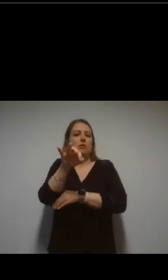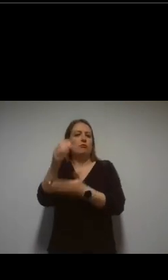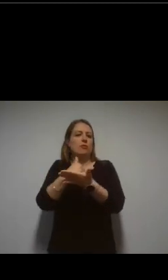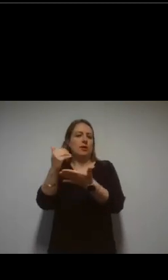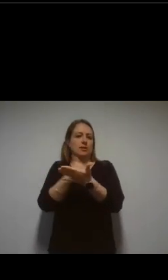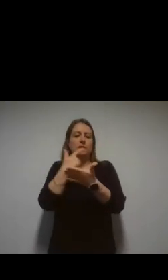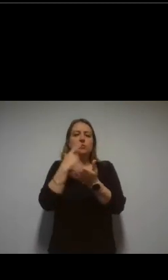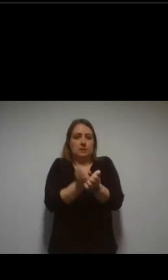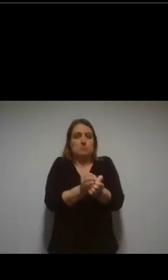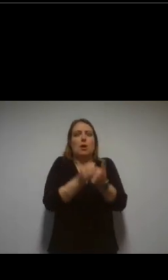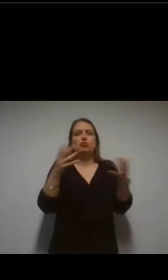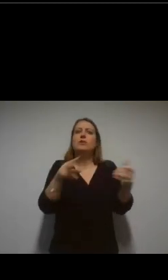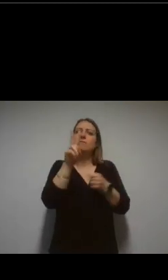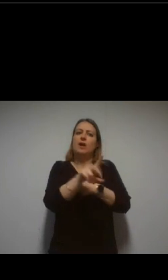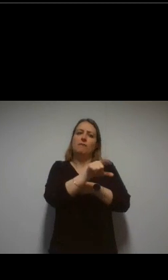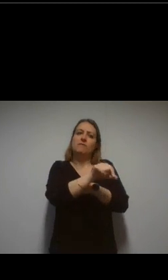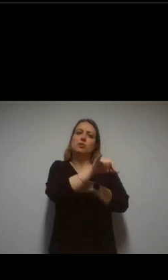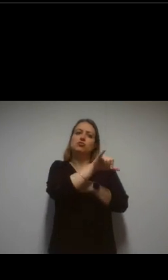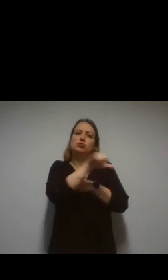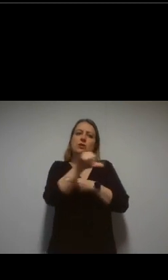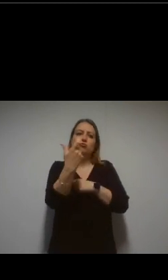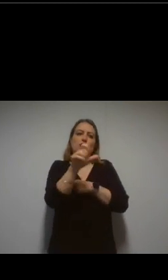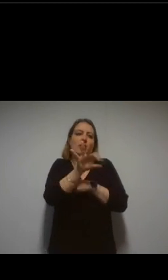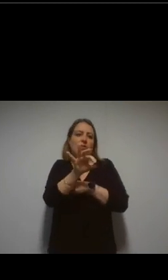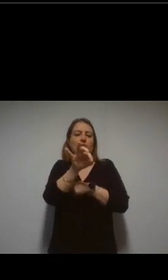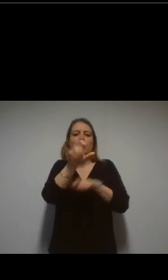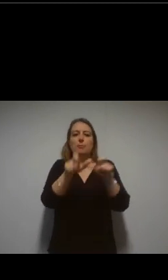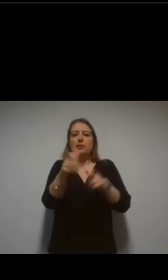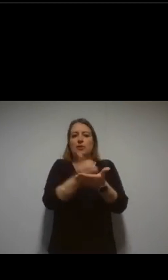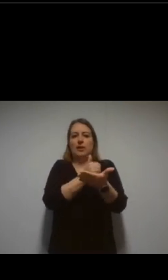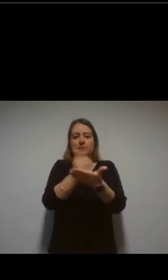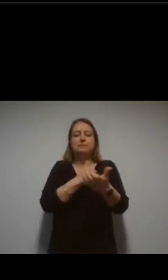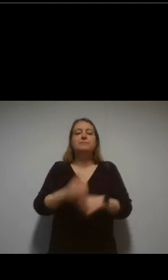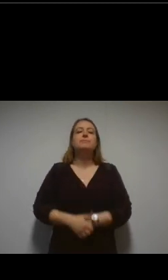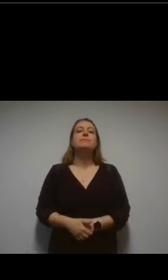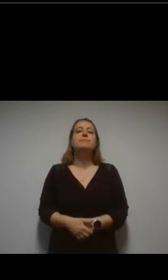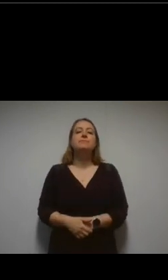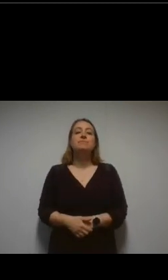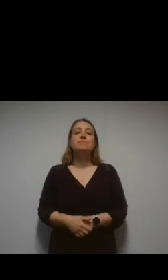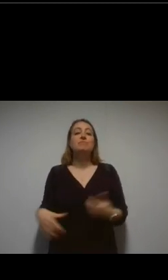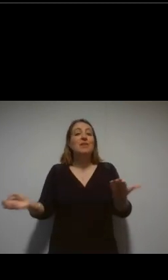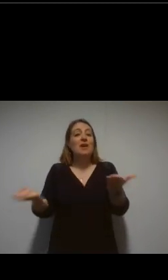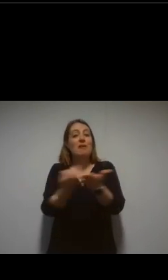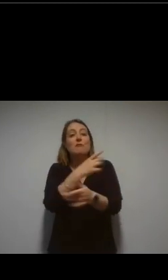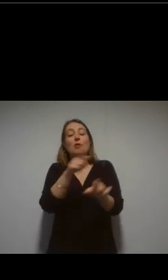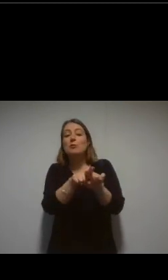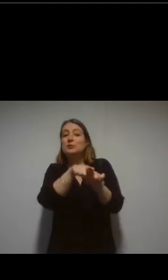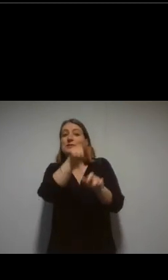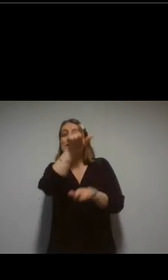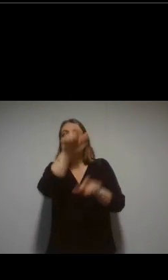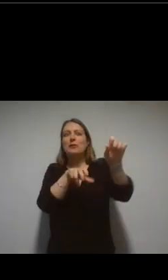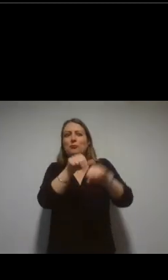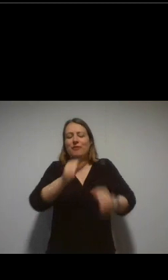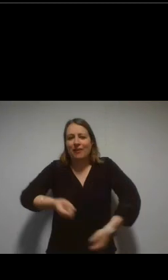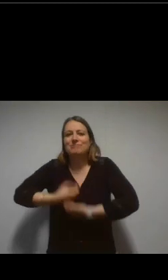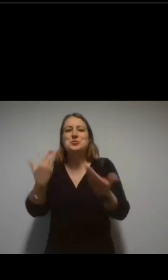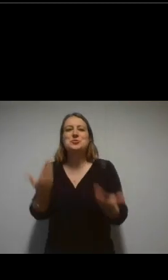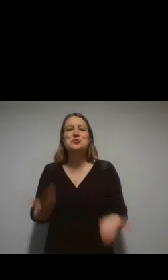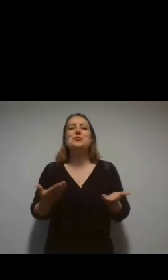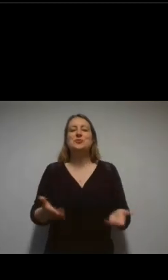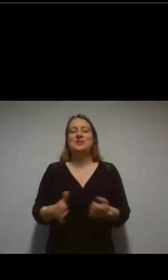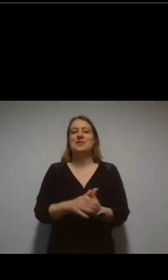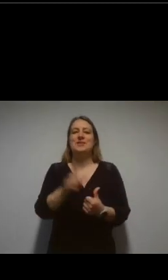grosse majorité d'entreprises entre 20 et 250. Je dis ça aussi pour mes intervenantes du jour qui auront